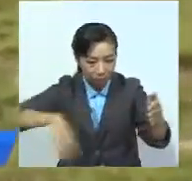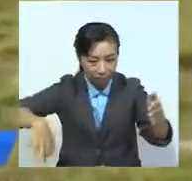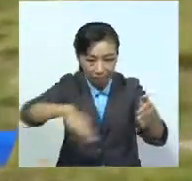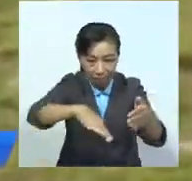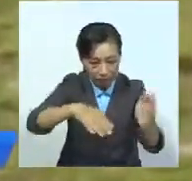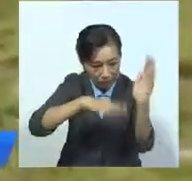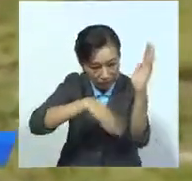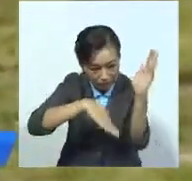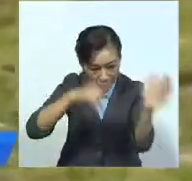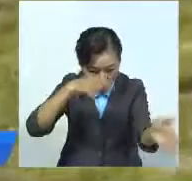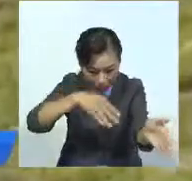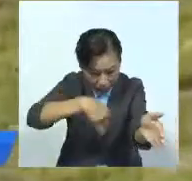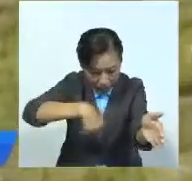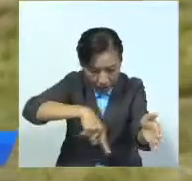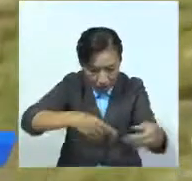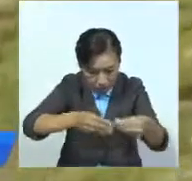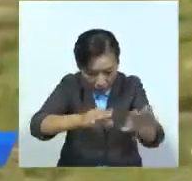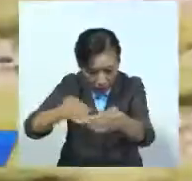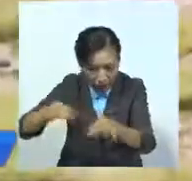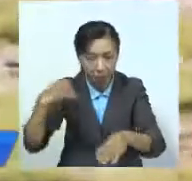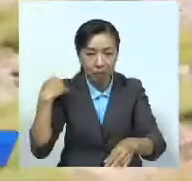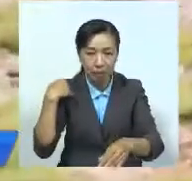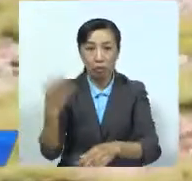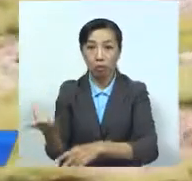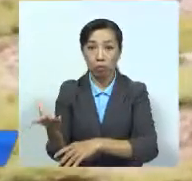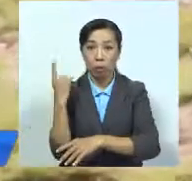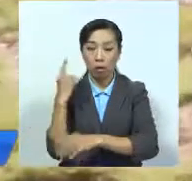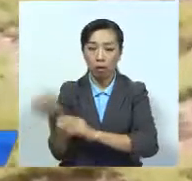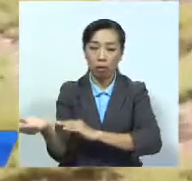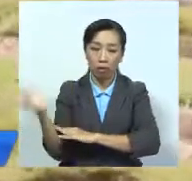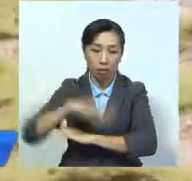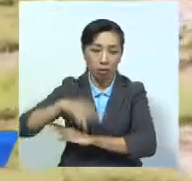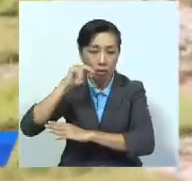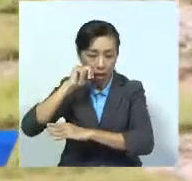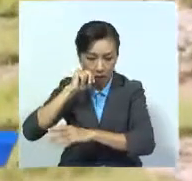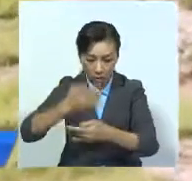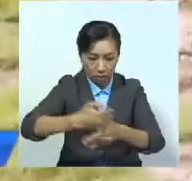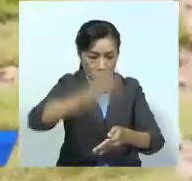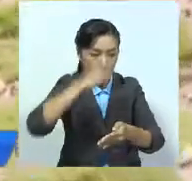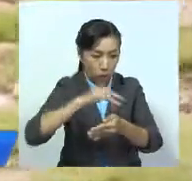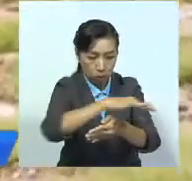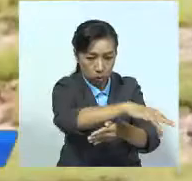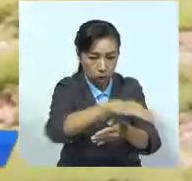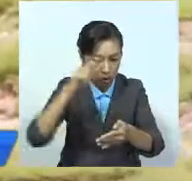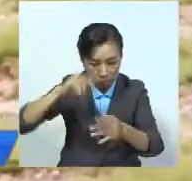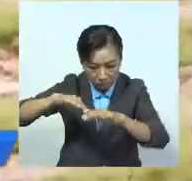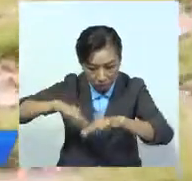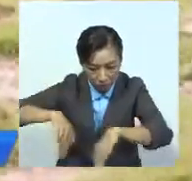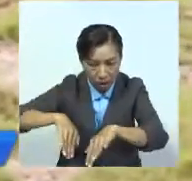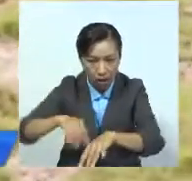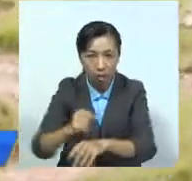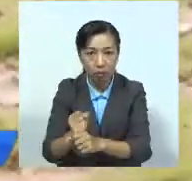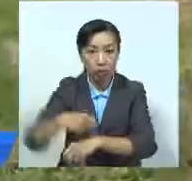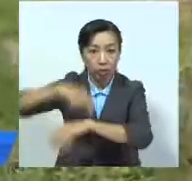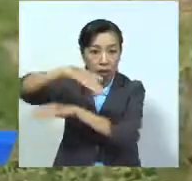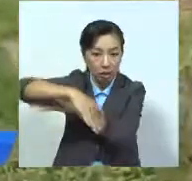ของสันอ่างเก็บน้ำตลอดทั้งวันเมื่อวานนี้นะคะเจ้าหน้าที่ต้องเร่งพร่องน้ำออกจากอ่างเพื่อป้องกันความเสียหายที่จะเกิดขึ้นพอจนม